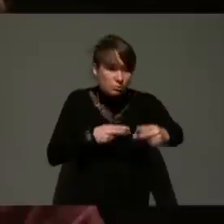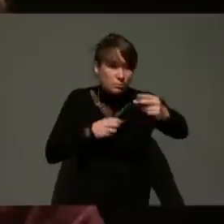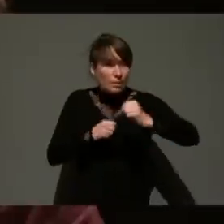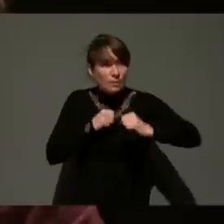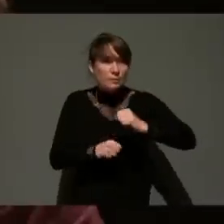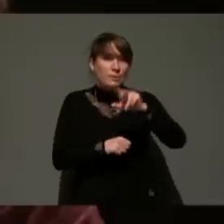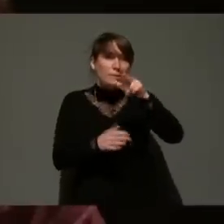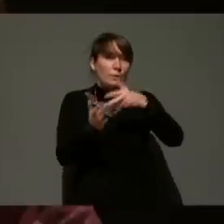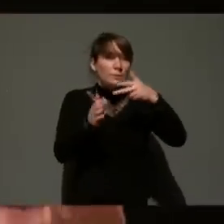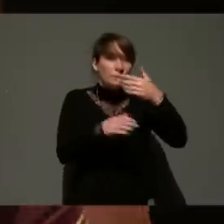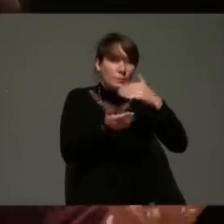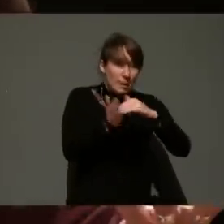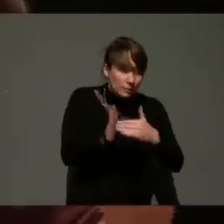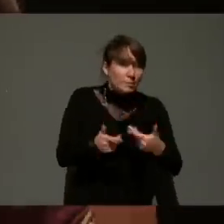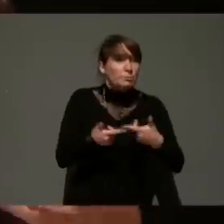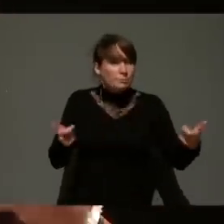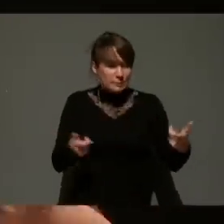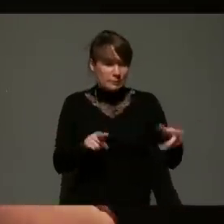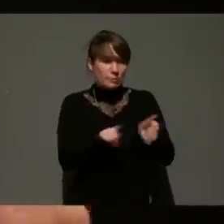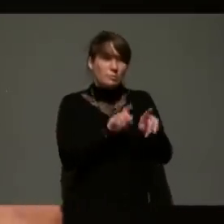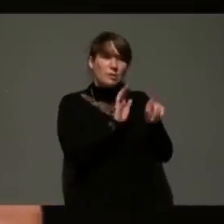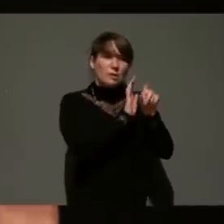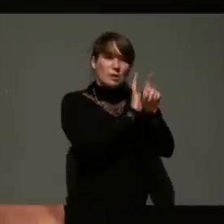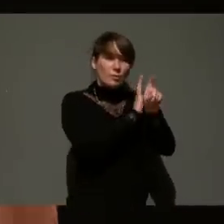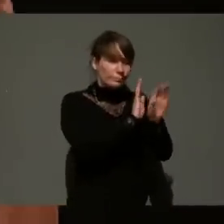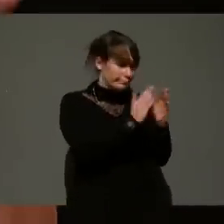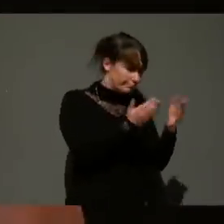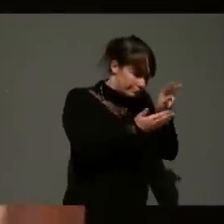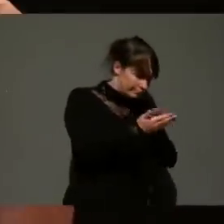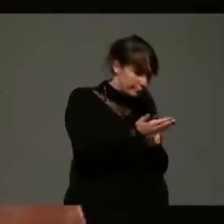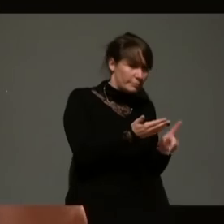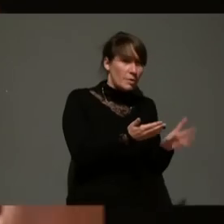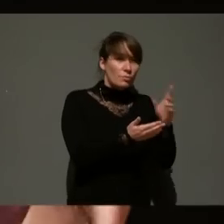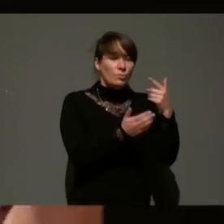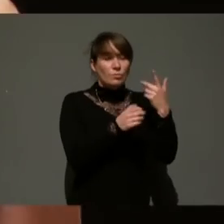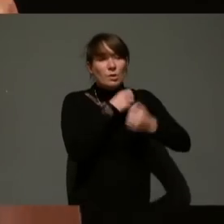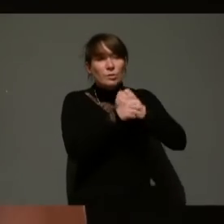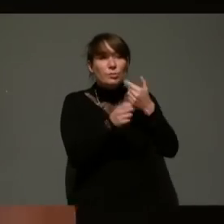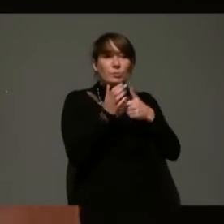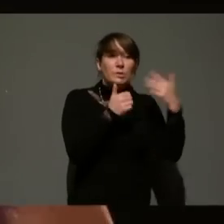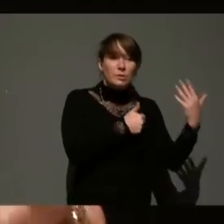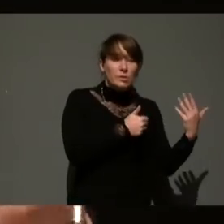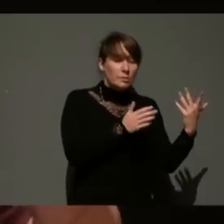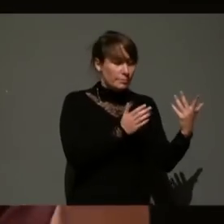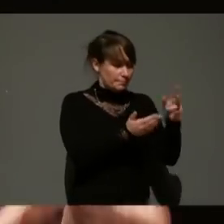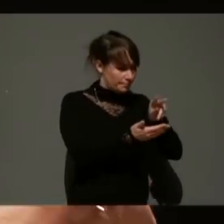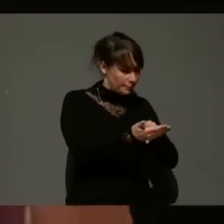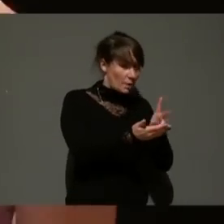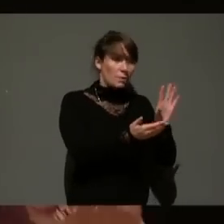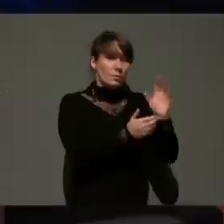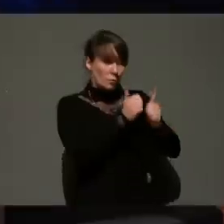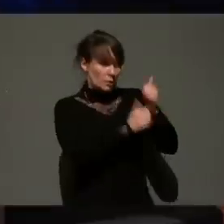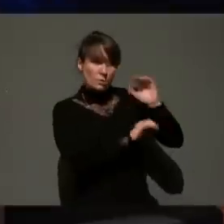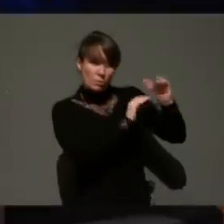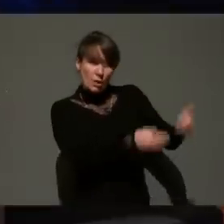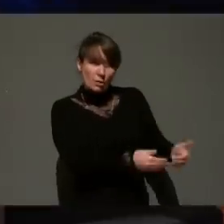eu un moment, je crois, enfin, c'est ce que j'ai lu dans une interview en tout cas, vers 2006, vous avez un peu arrêté la compétition,